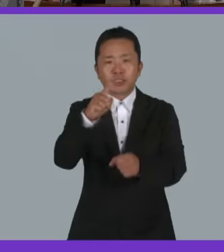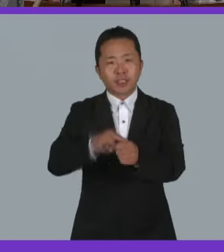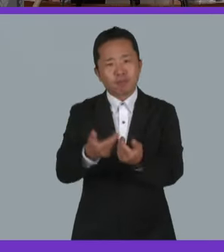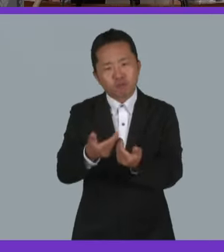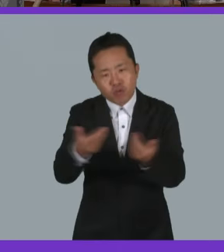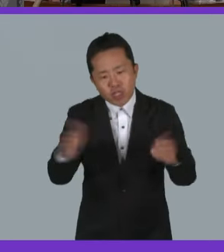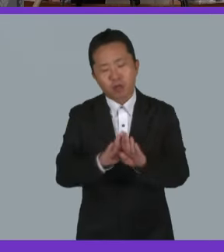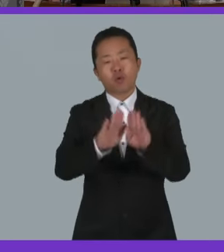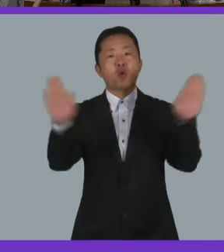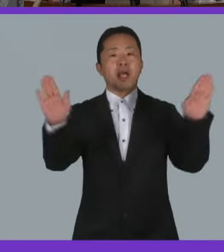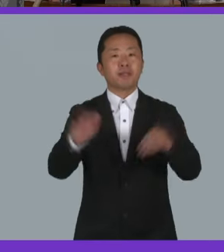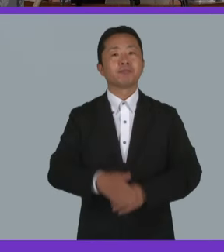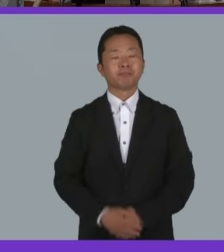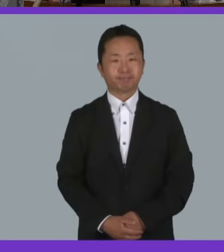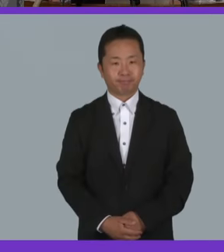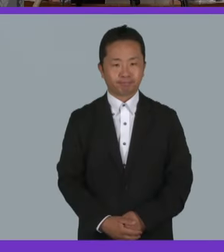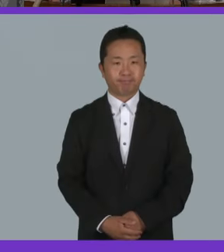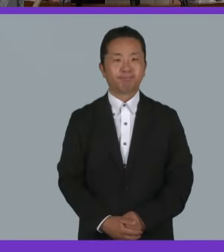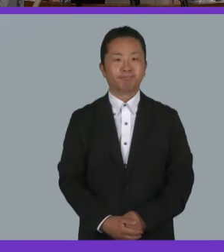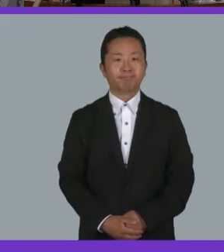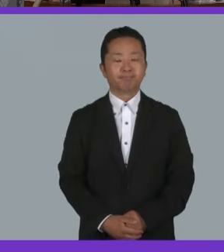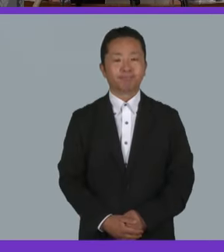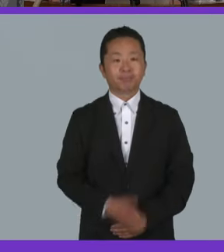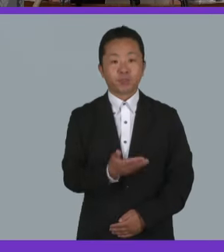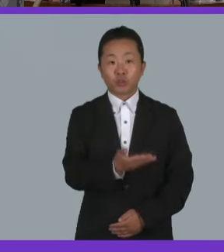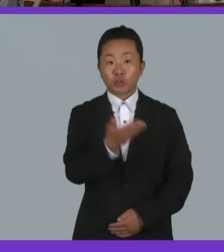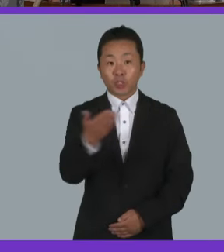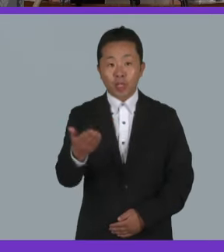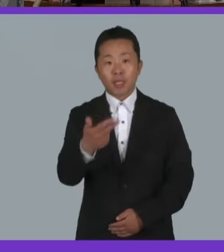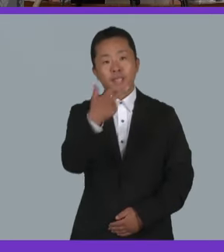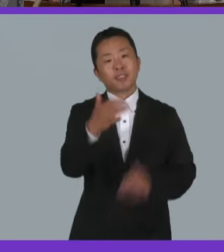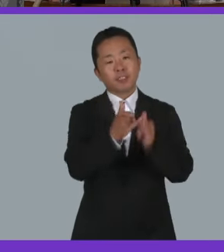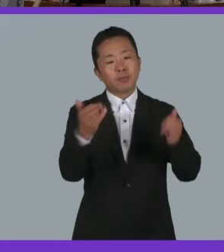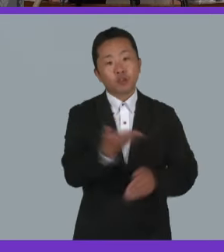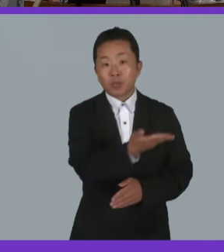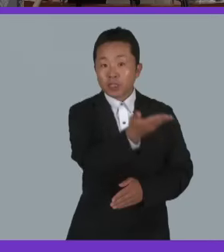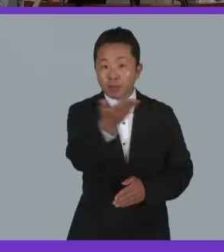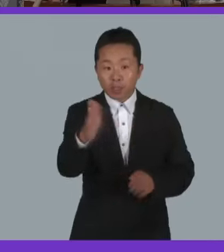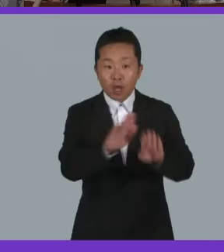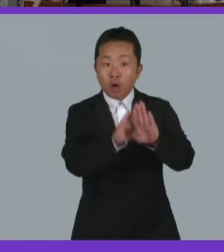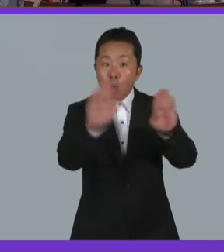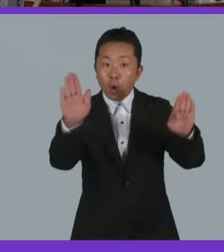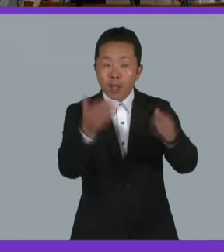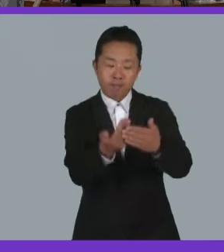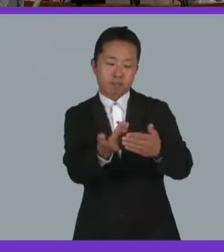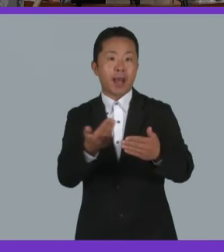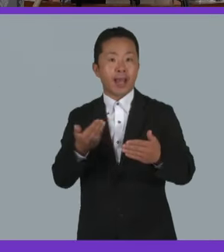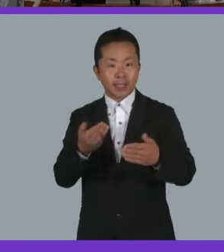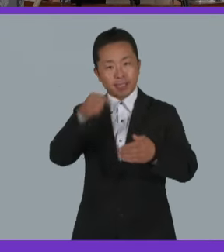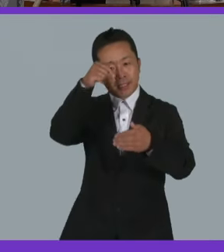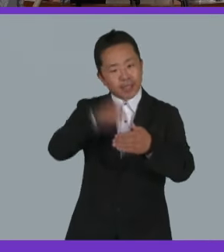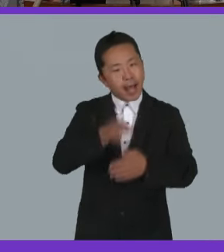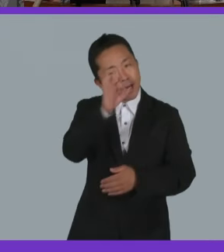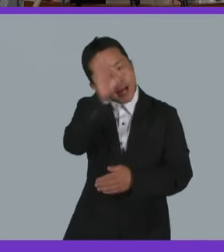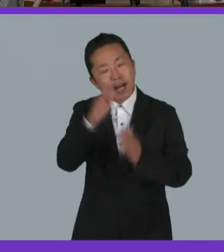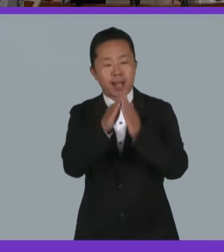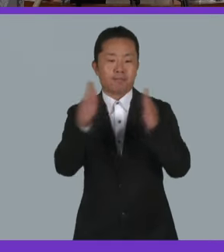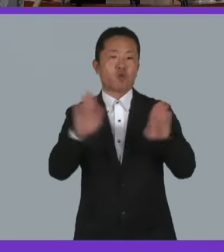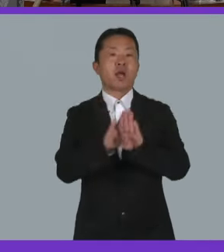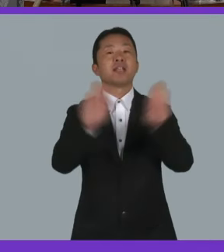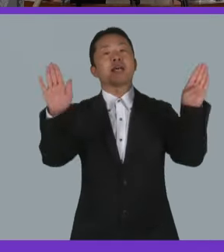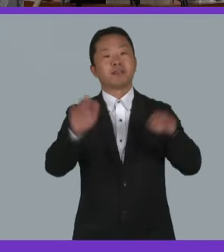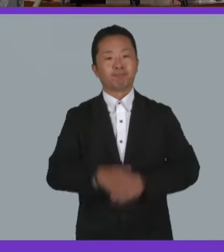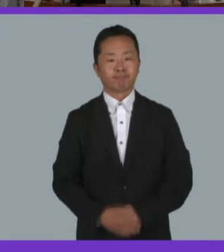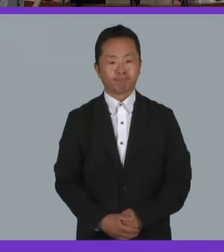に公開させていただきます。そして市民の皆様には公開に先立って内覧会を開